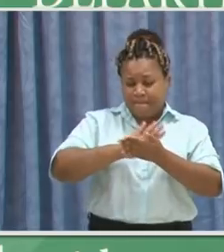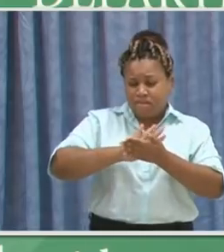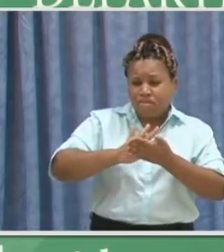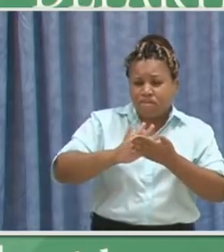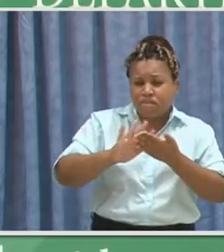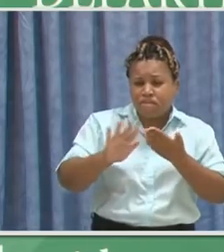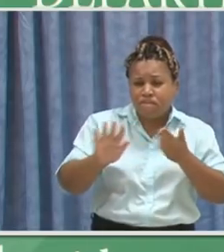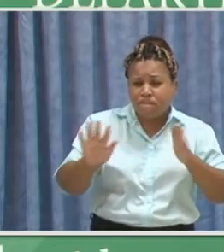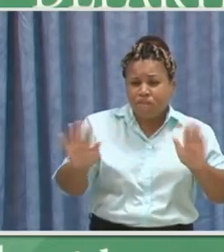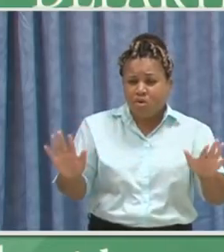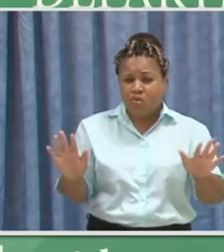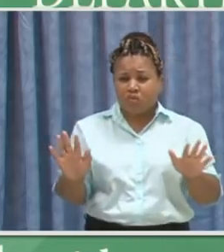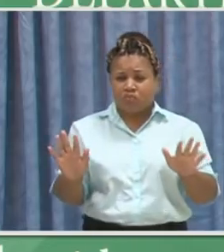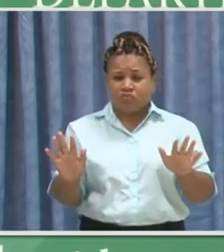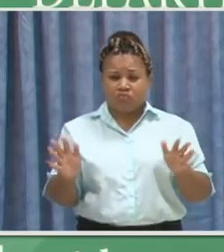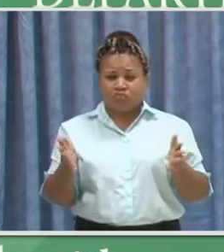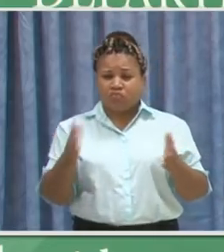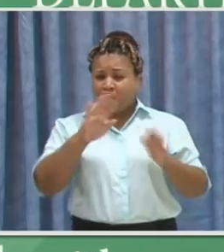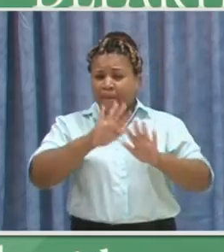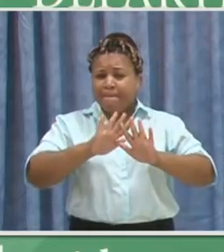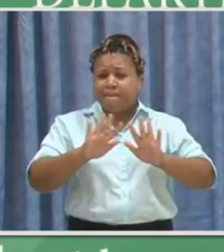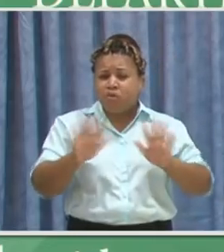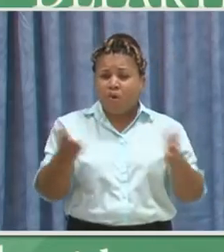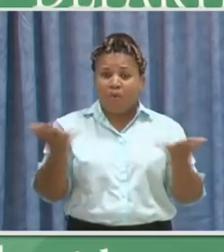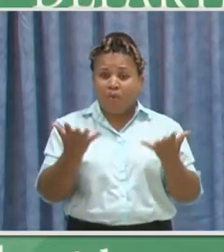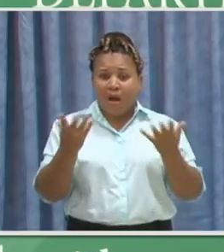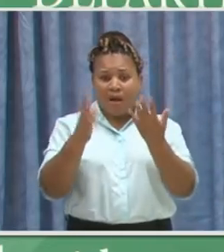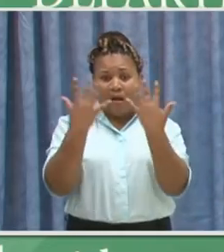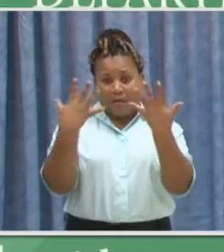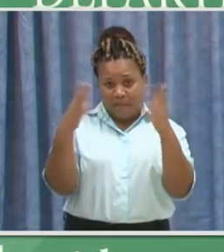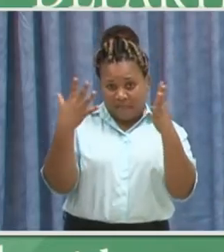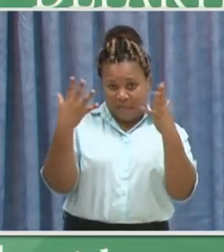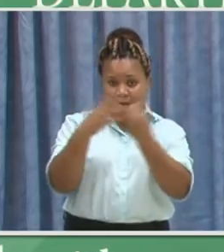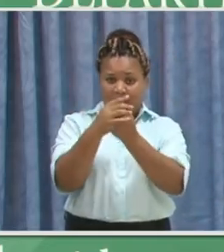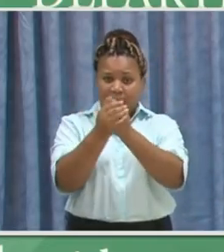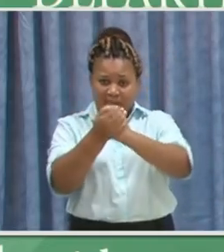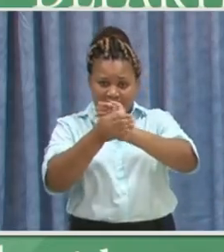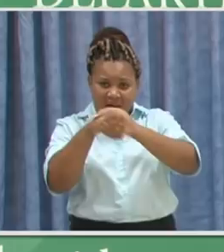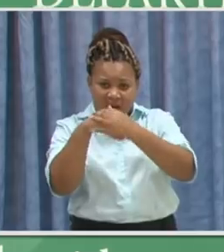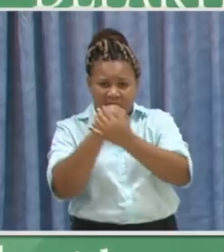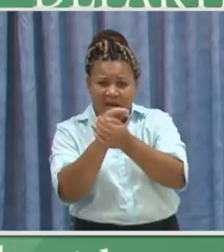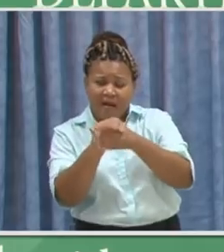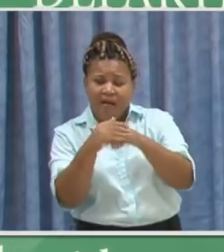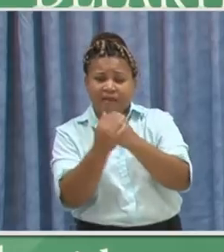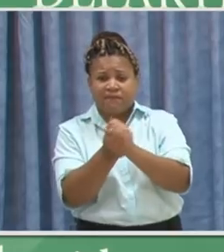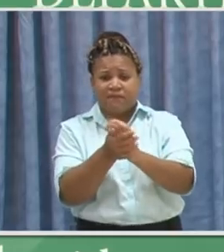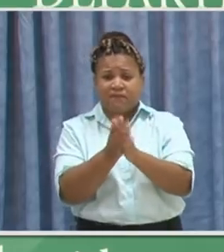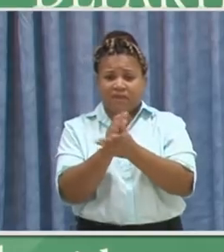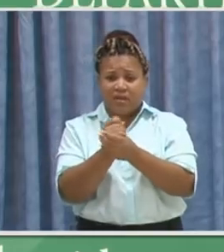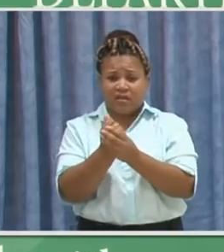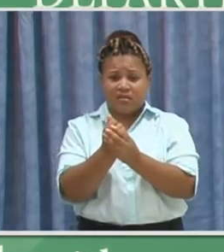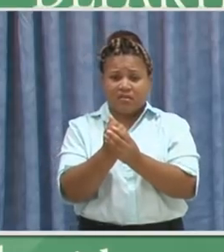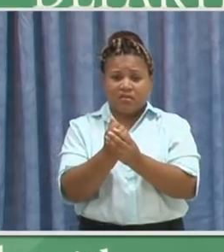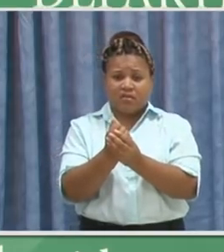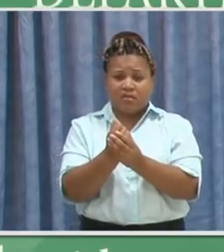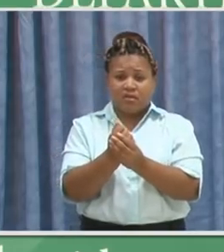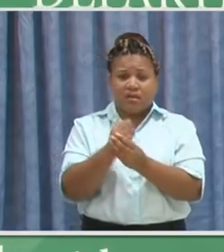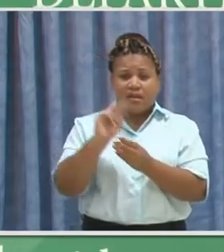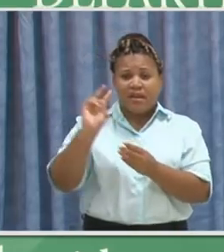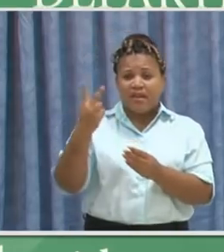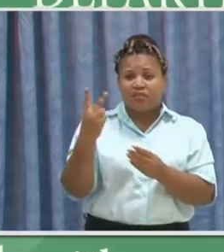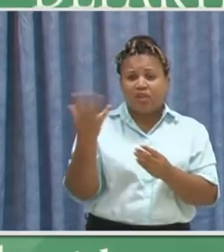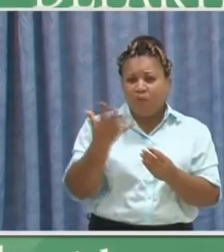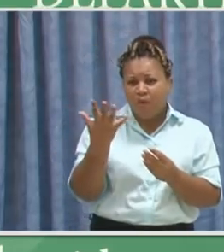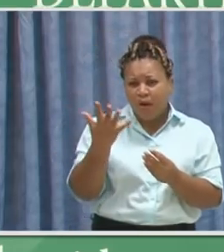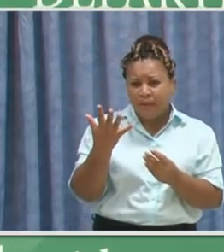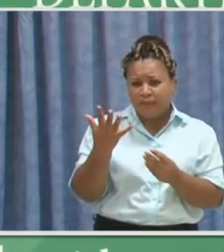la main, lave la main souvent, et aussi une respiratory hygiene, ou bien l'hygiène respiratoire. Si on a une